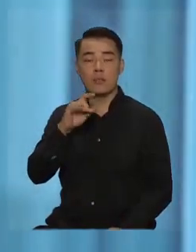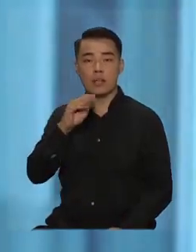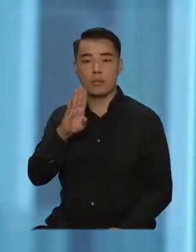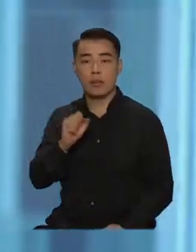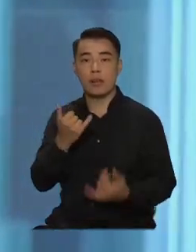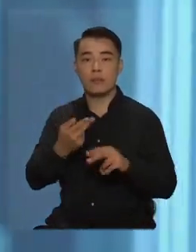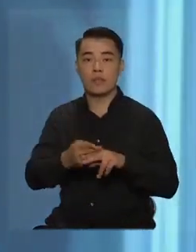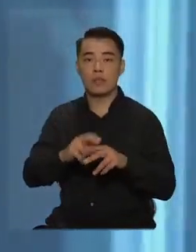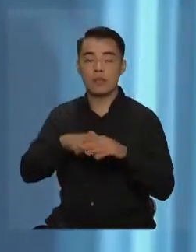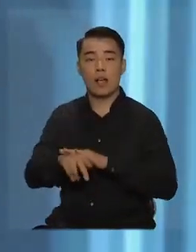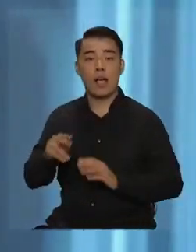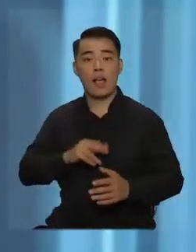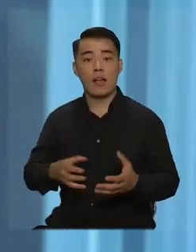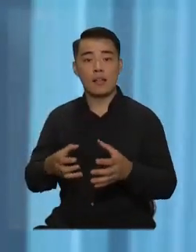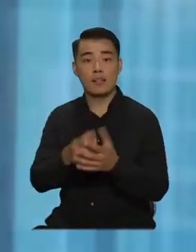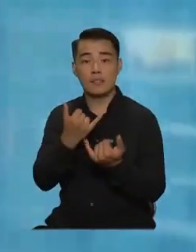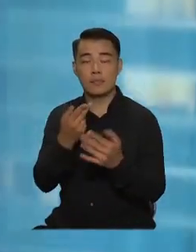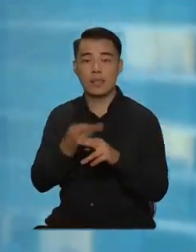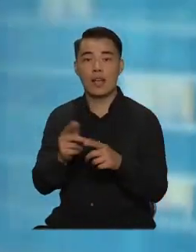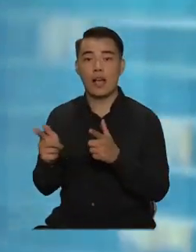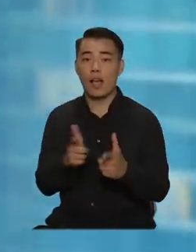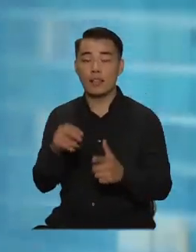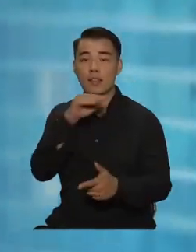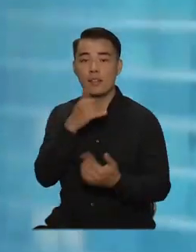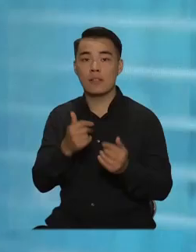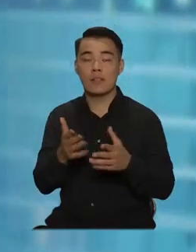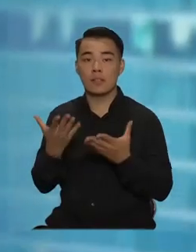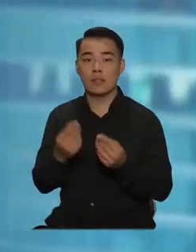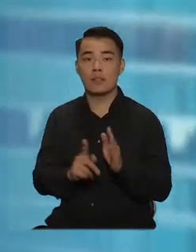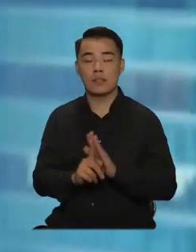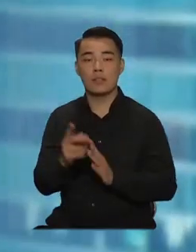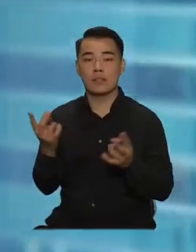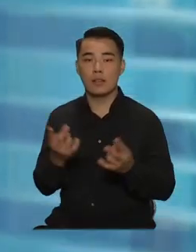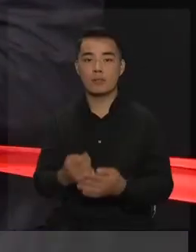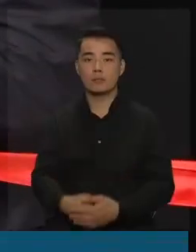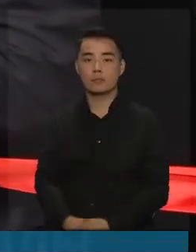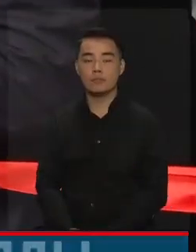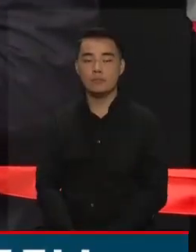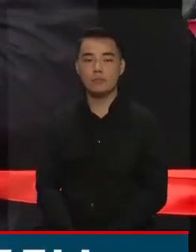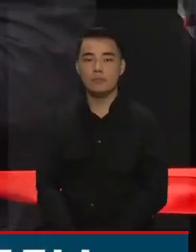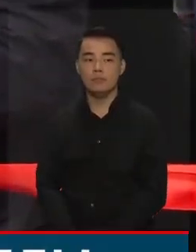әріптестеріміз әмбебап болу үшін кадр әзірлеуді бүгіннен бастау керек дейді.